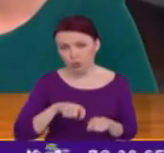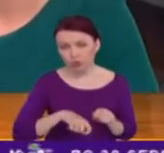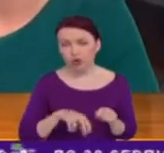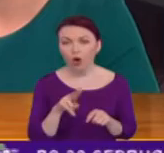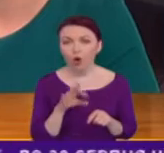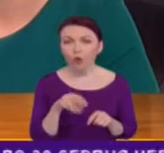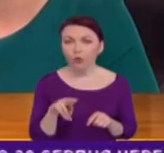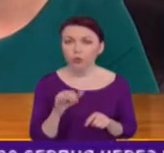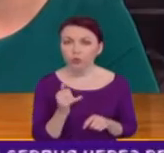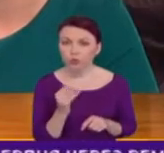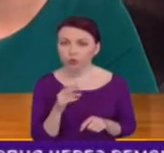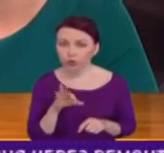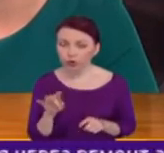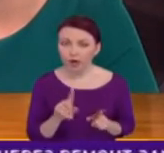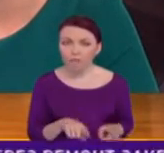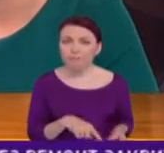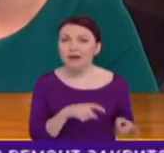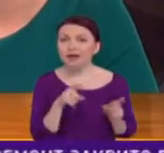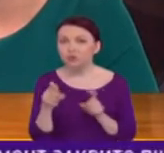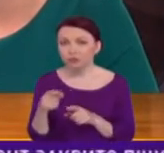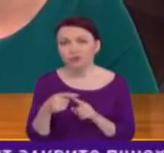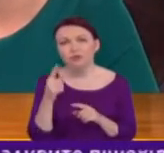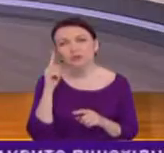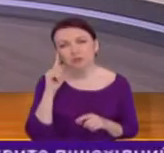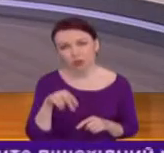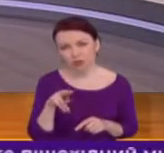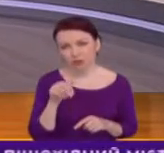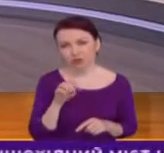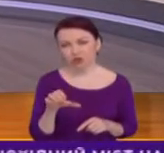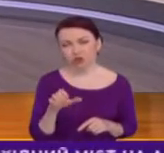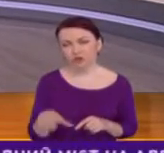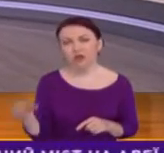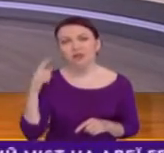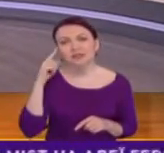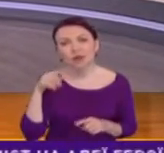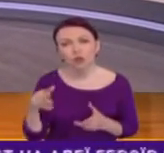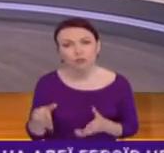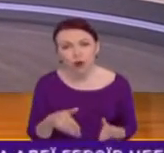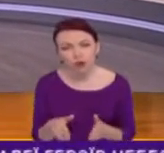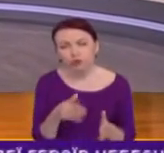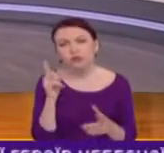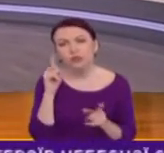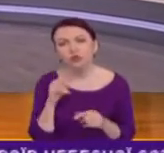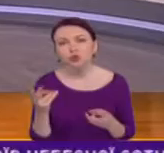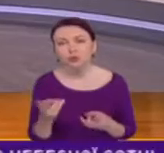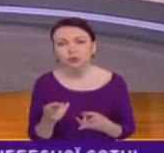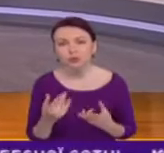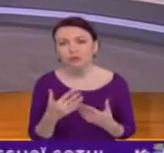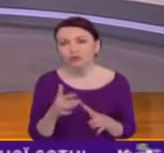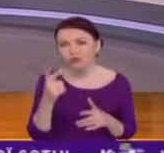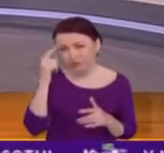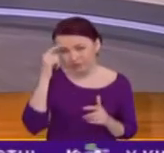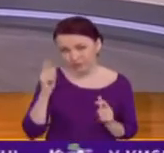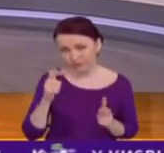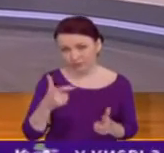вони перейдуть працювати, тому що вони знають практично пасажирів, вони знають маршрут. Вони розуміють, що потрібно, і це вже навчені працівники.